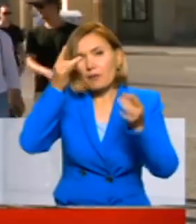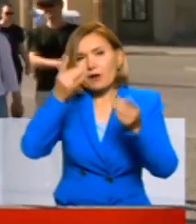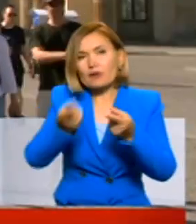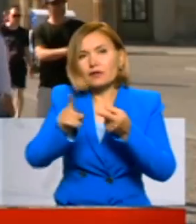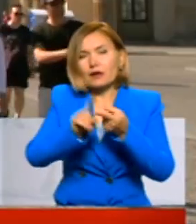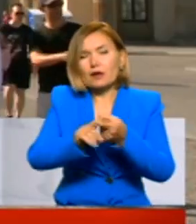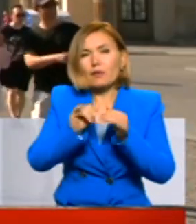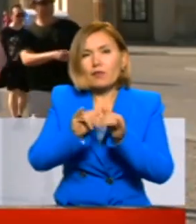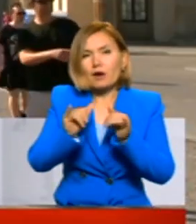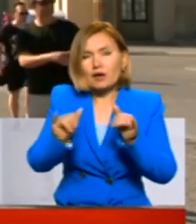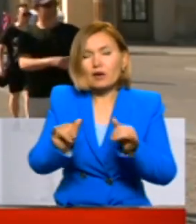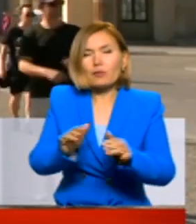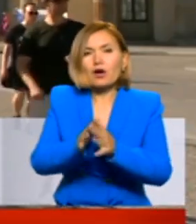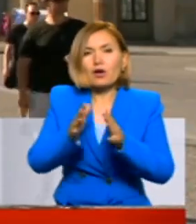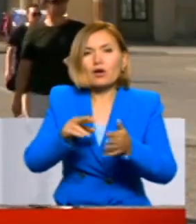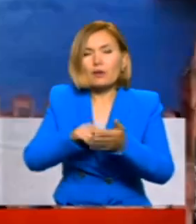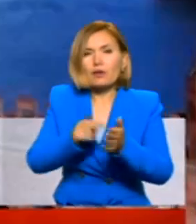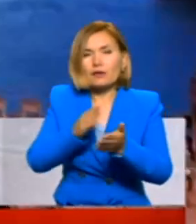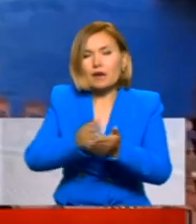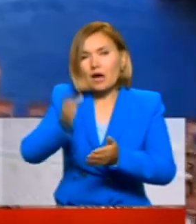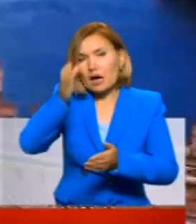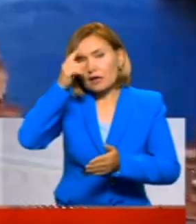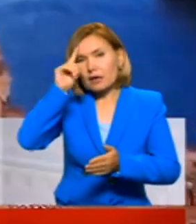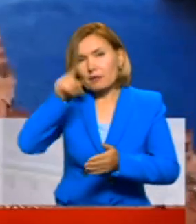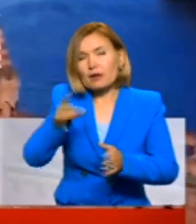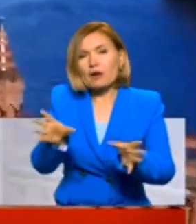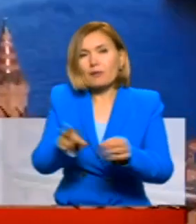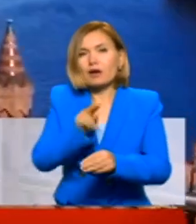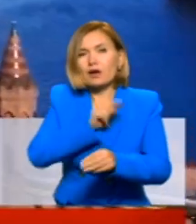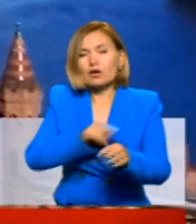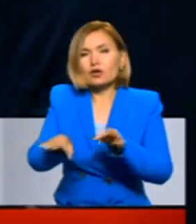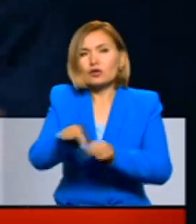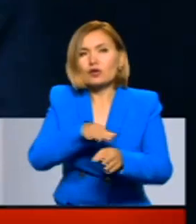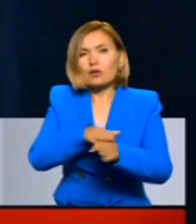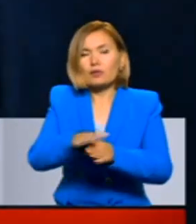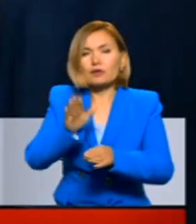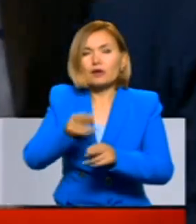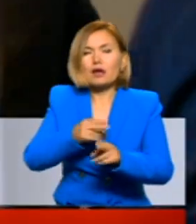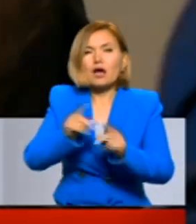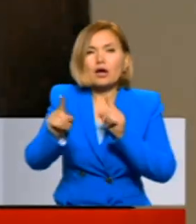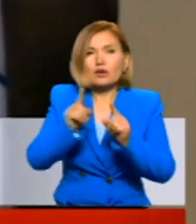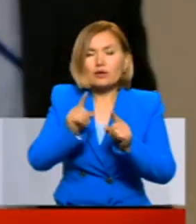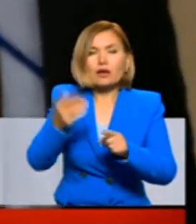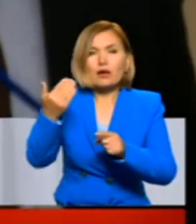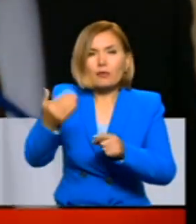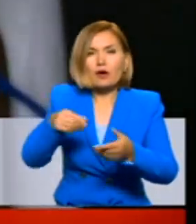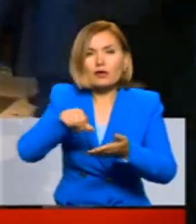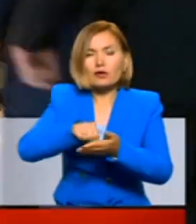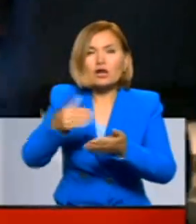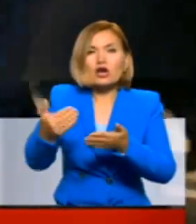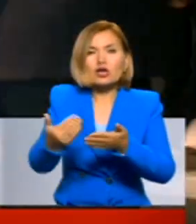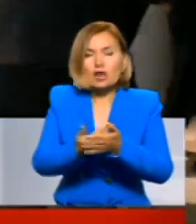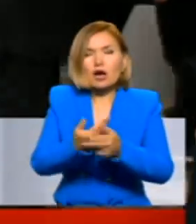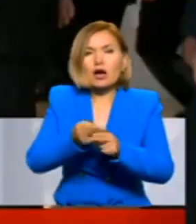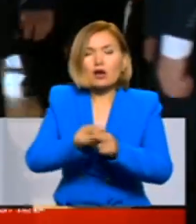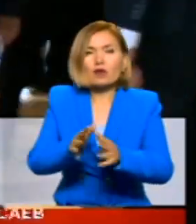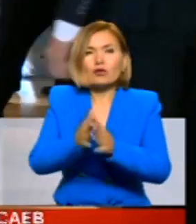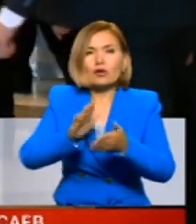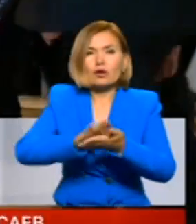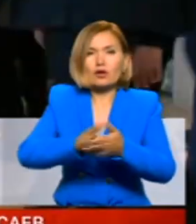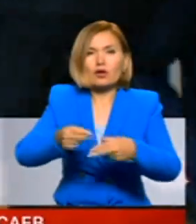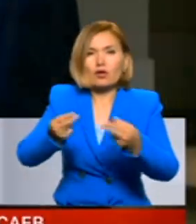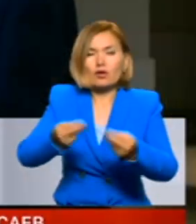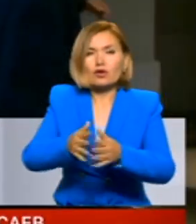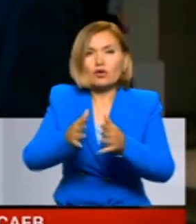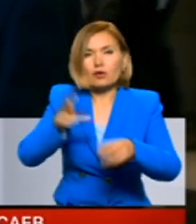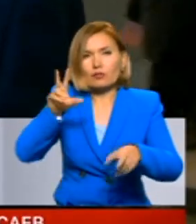гуманитарлық байланыстарды кеңейту міндеті де тұр. Ғылым білім салаларында бірлескен жобалар жүзеге асады. Жиыннан шыққан делегация мүшелері жаңа форматтан үлкен үмітті екендерін